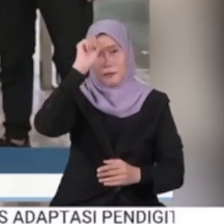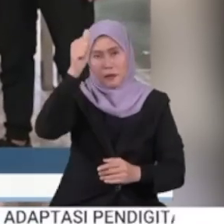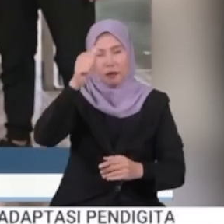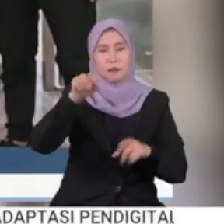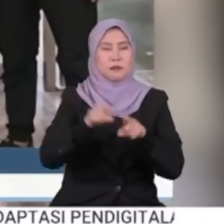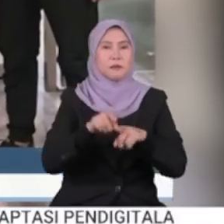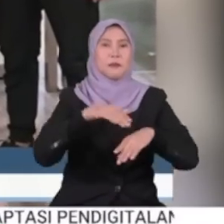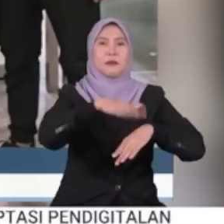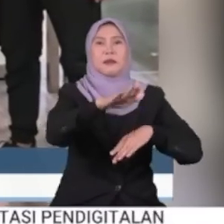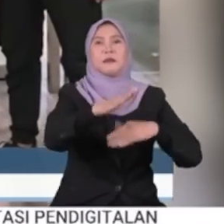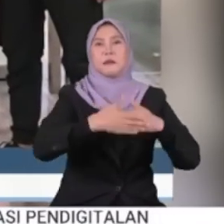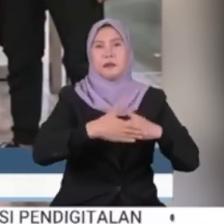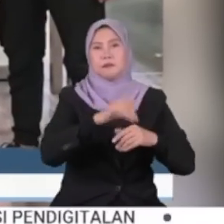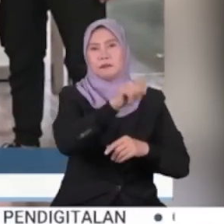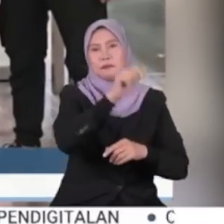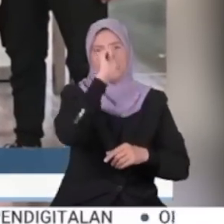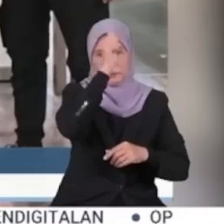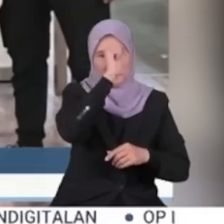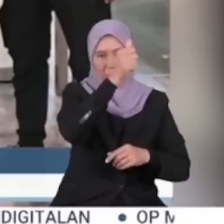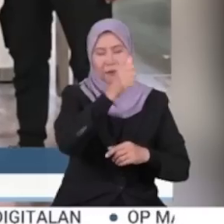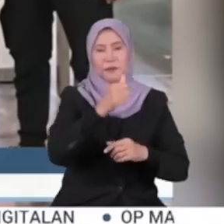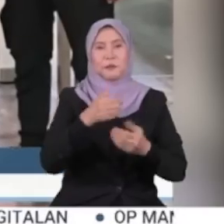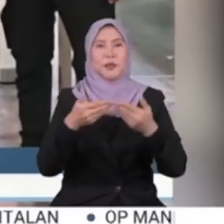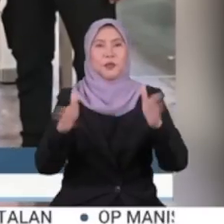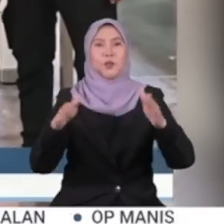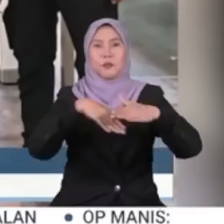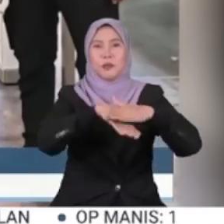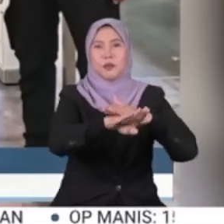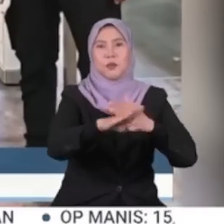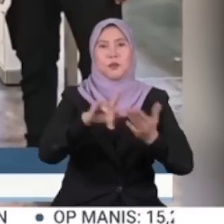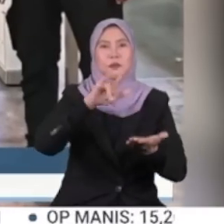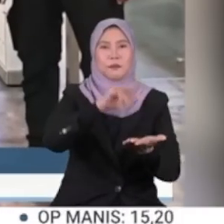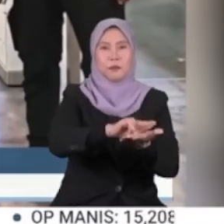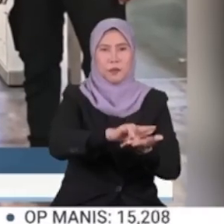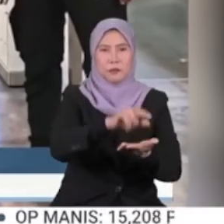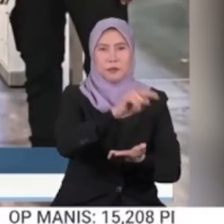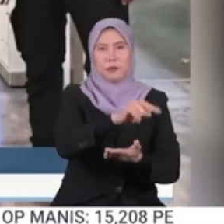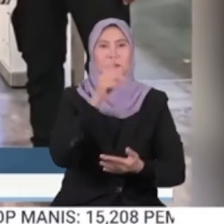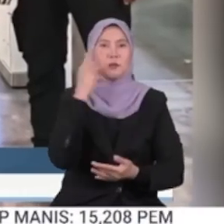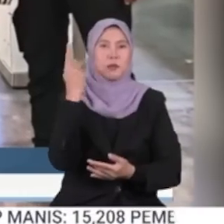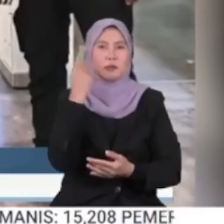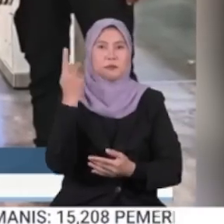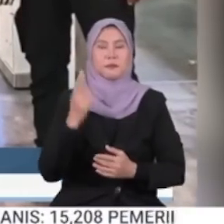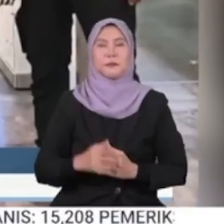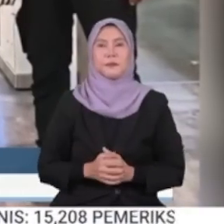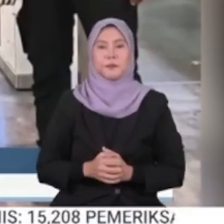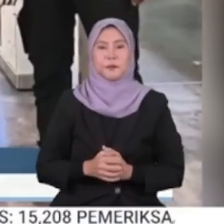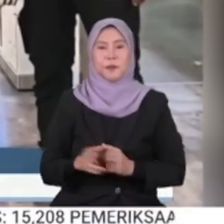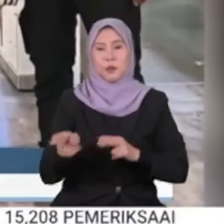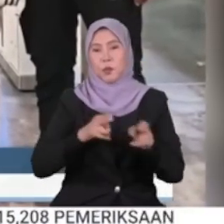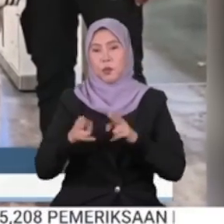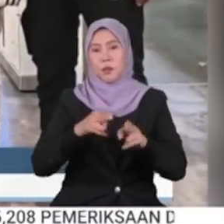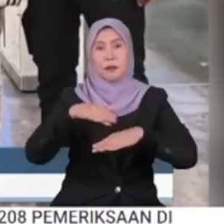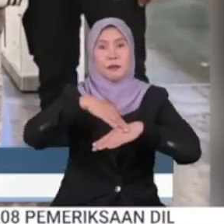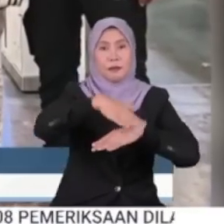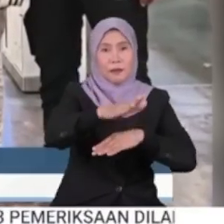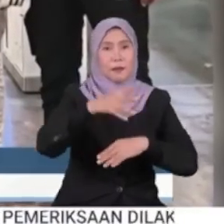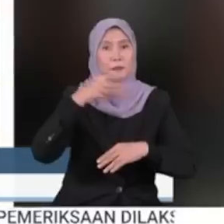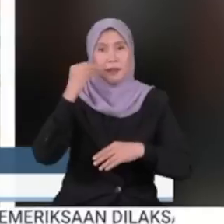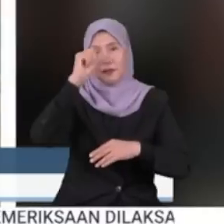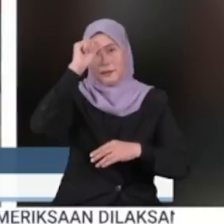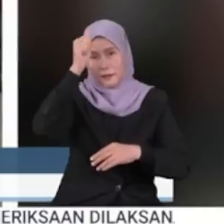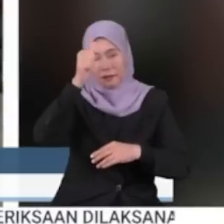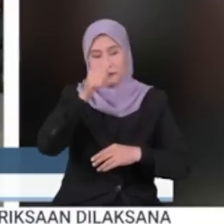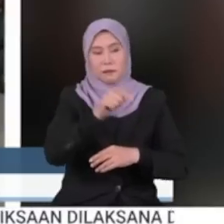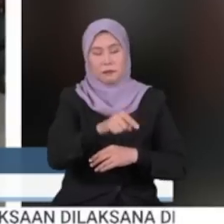turut dihantar pulang ke negara asal melalui pintu masuk lapangan terbang antarabangsa Kuching. Urusan penghantaran pulang warga